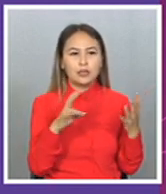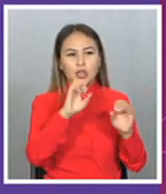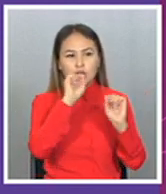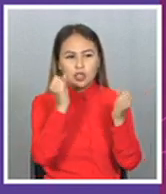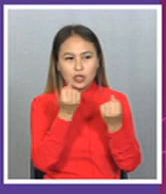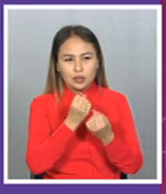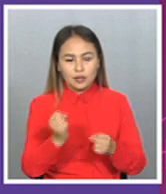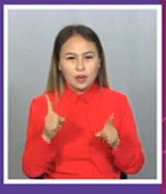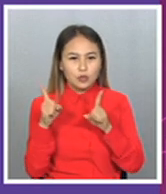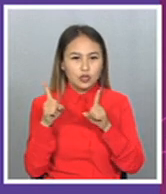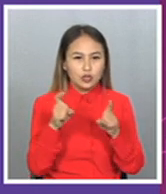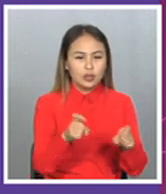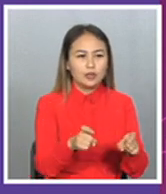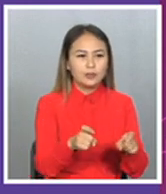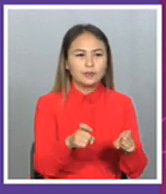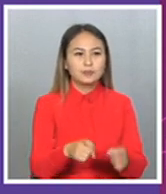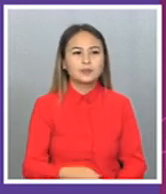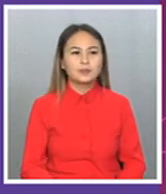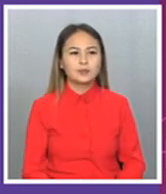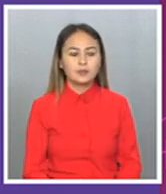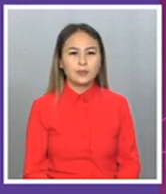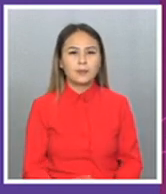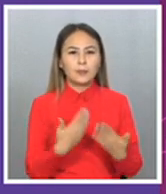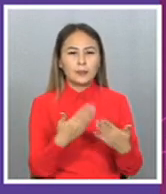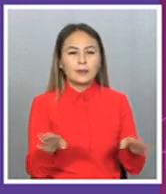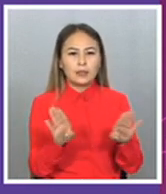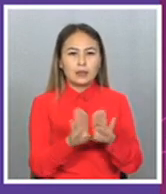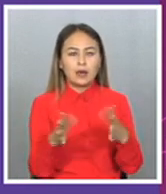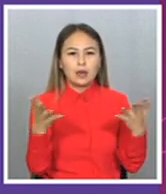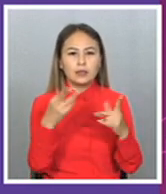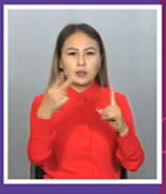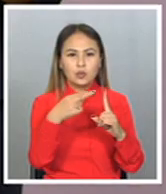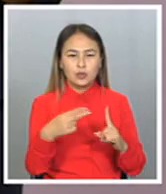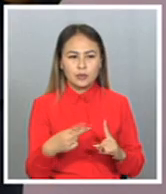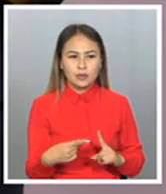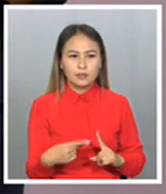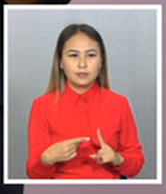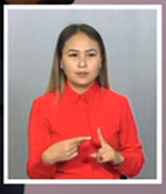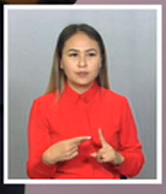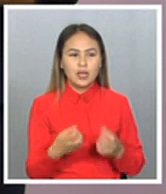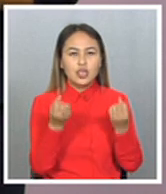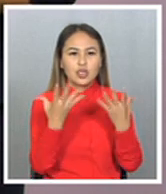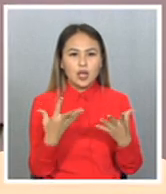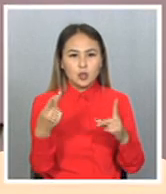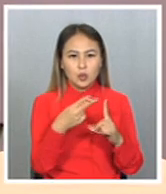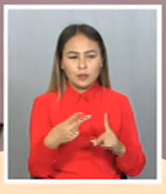Арман жылдам жүгірді. Бұлар қандай сөйлем екен? Жай сөйлем екен. Енді